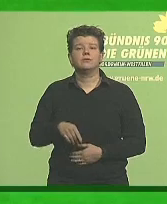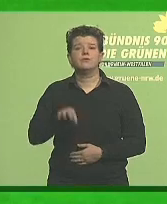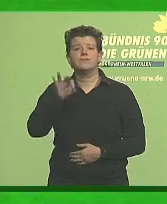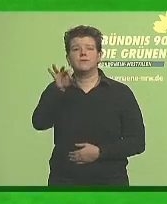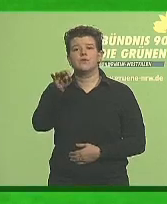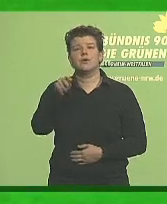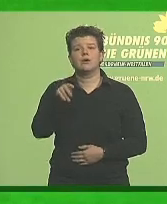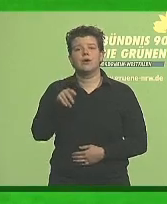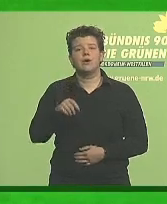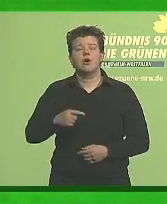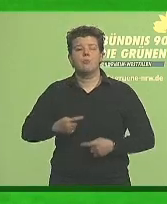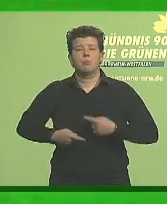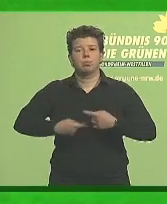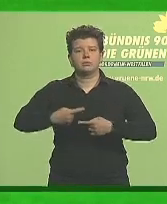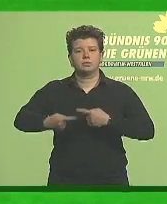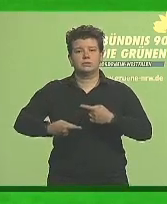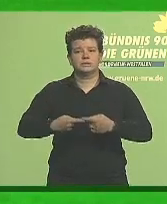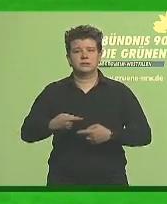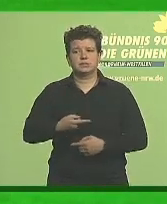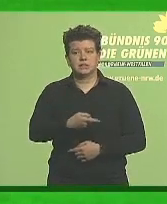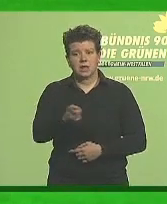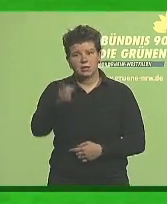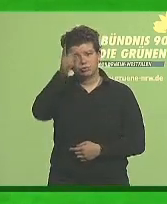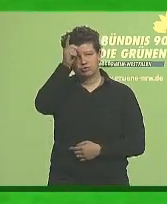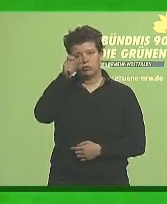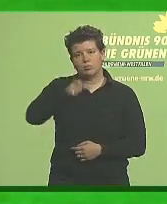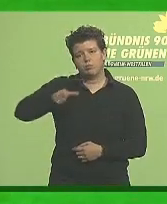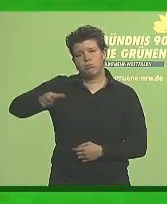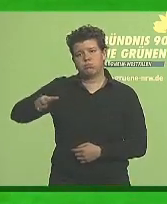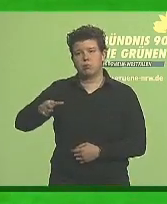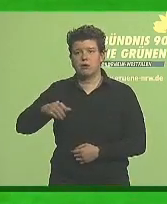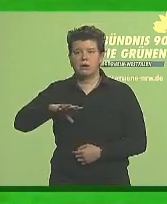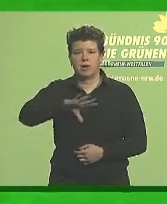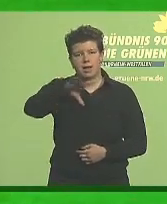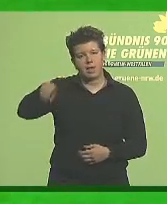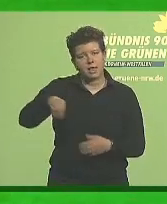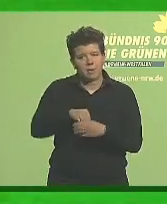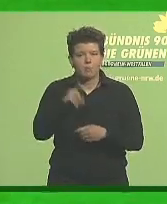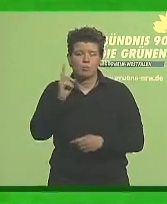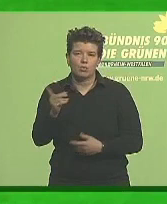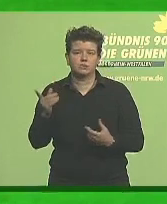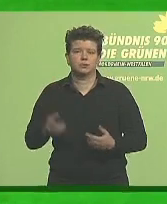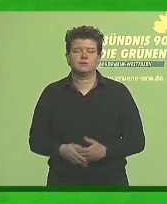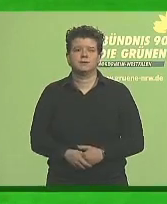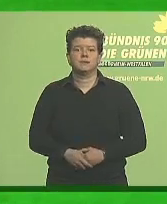es besser mit den Bürgerinnen und Bürgern. Die Mehrheiten haben wir im Moment.